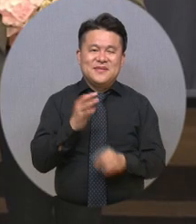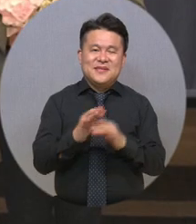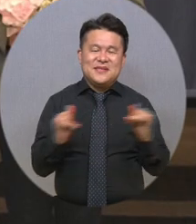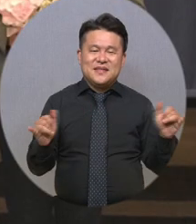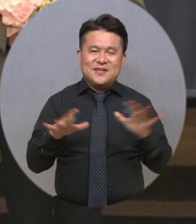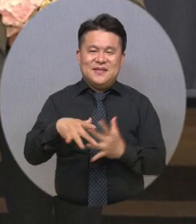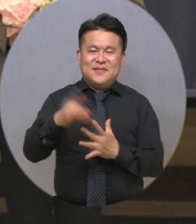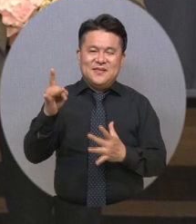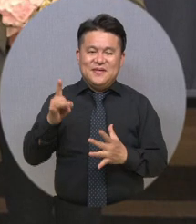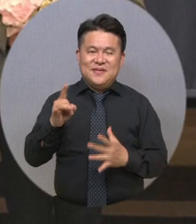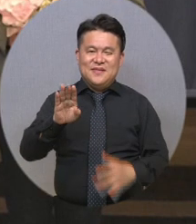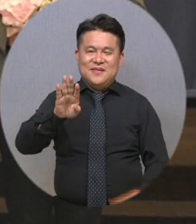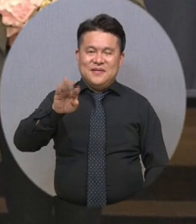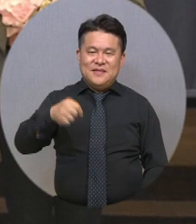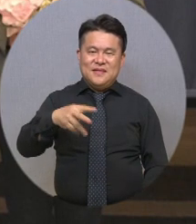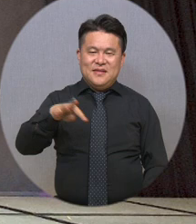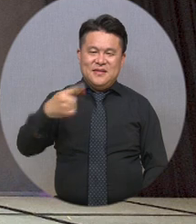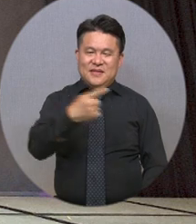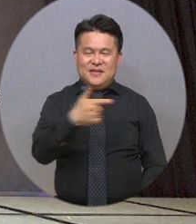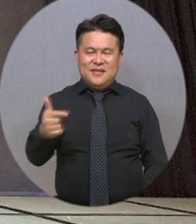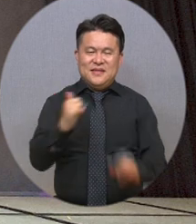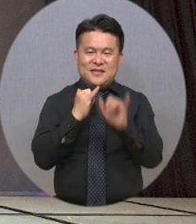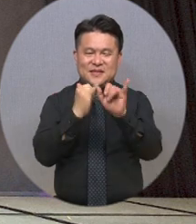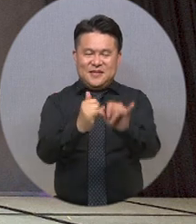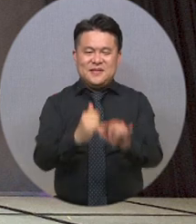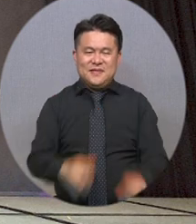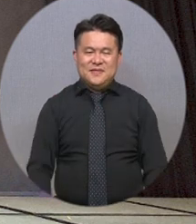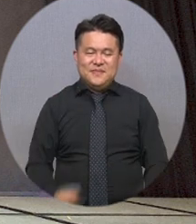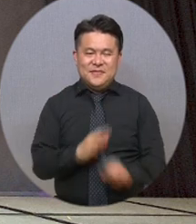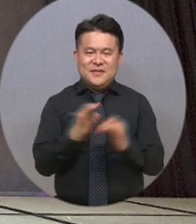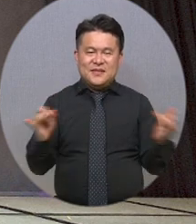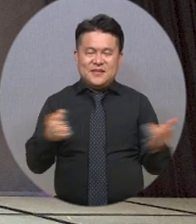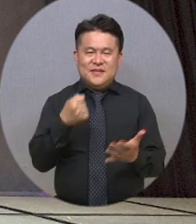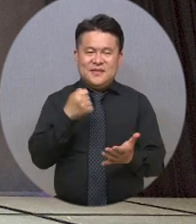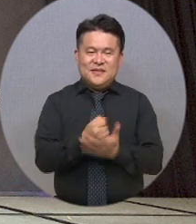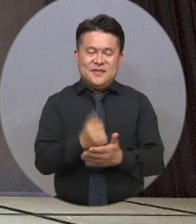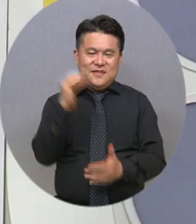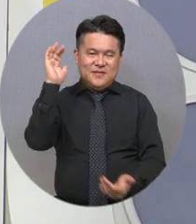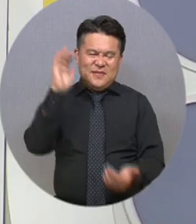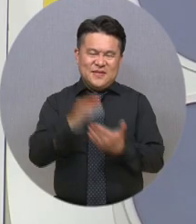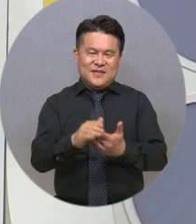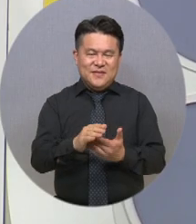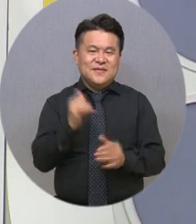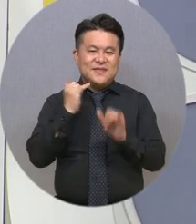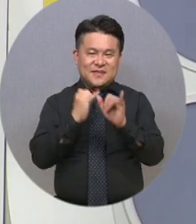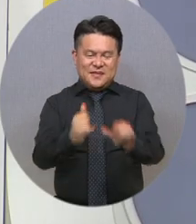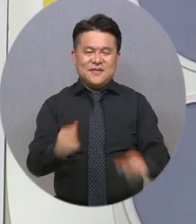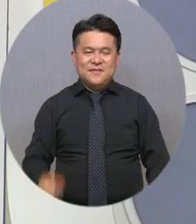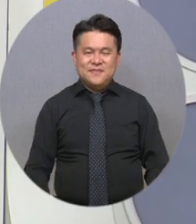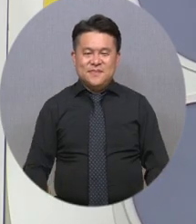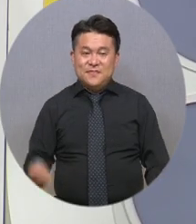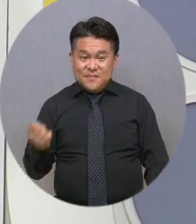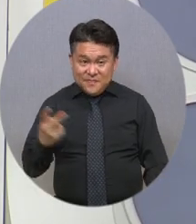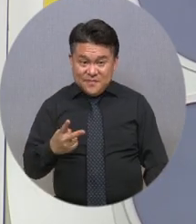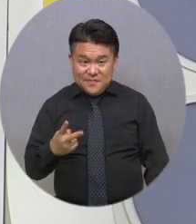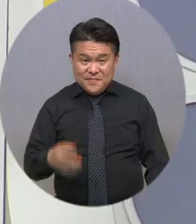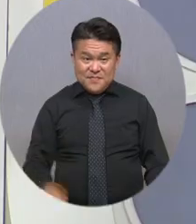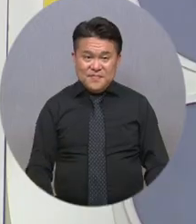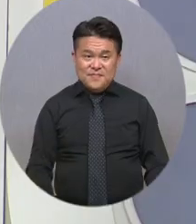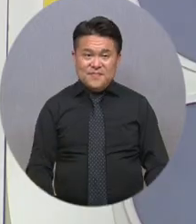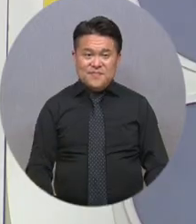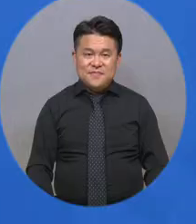소비자가 올해 뽑은 네. 브랜드 대상, 또 오. 소비자가 선정하는 최고의 브랜드 대상. 네. 그리고 또